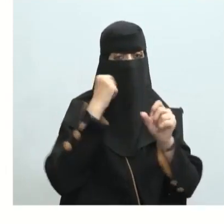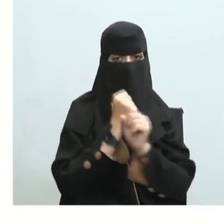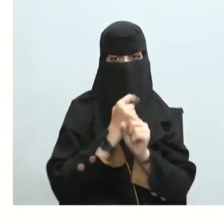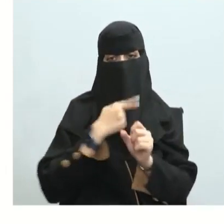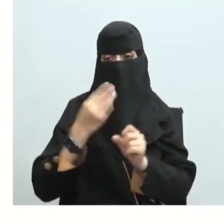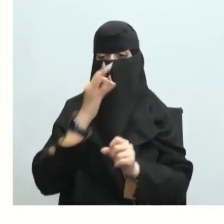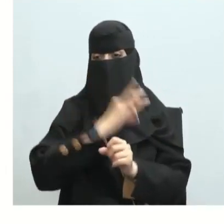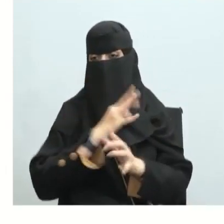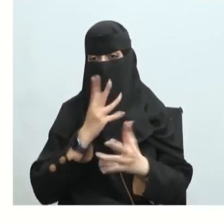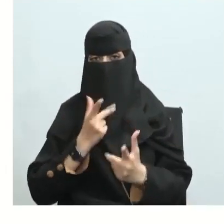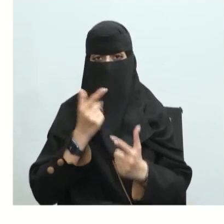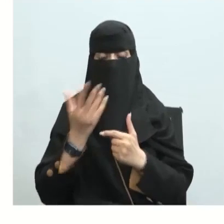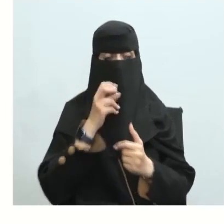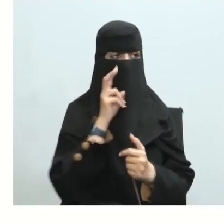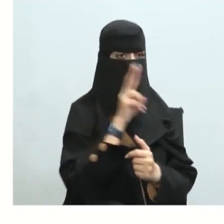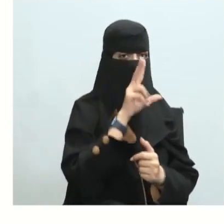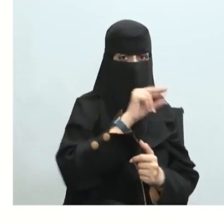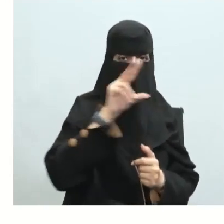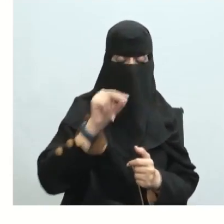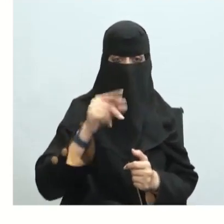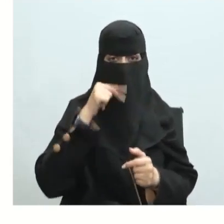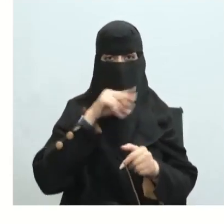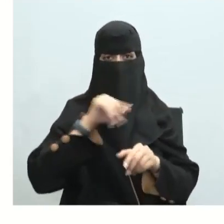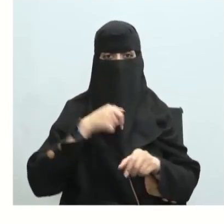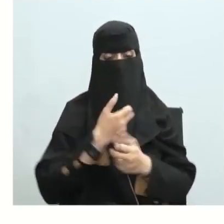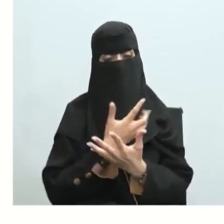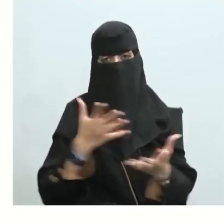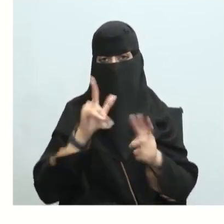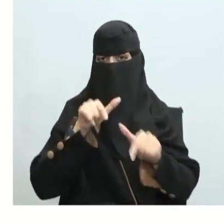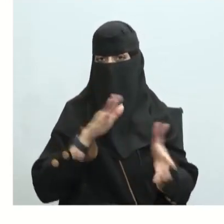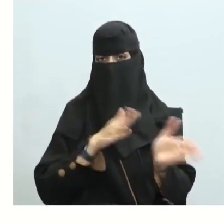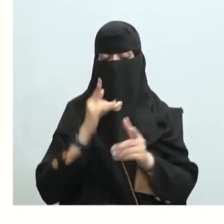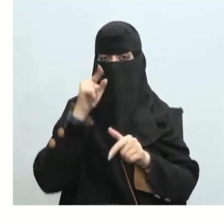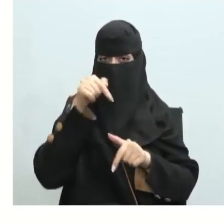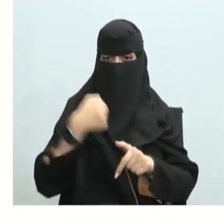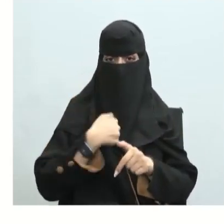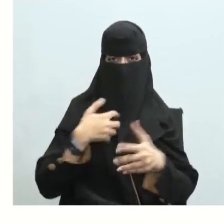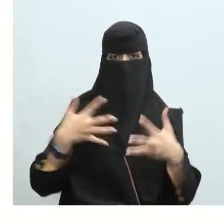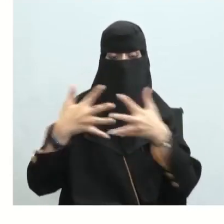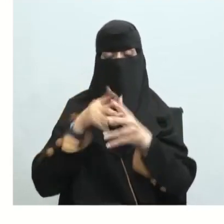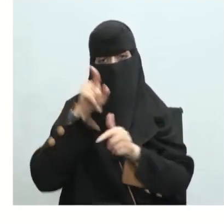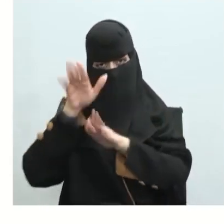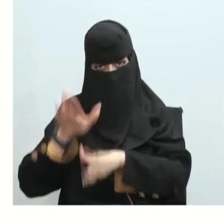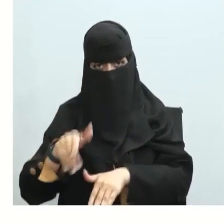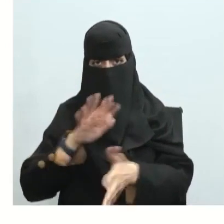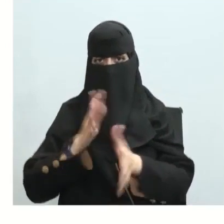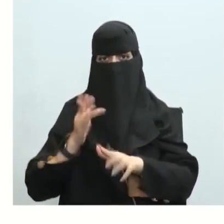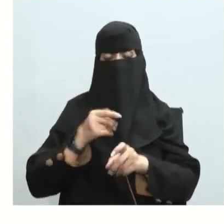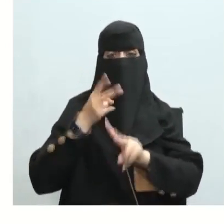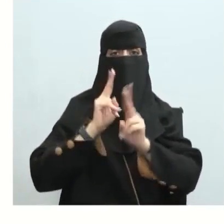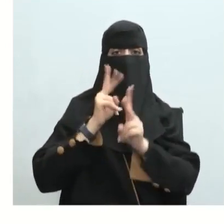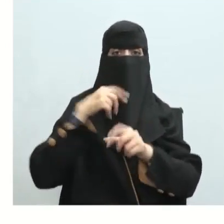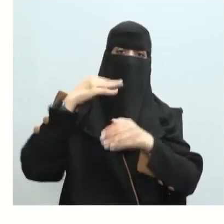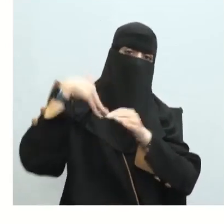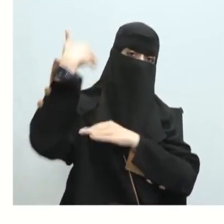ونتائجها انك تشاهد مثل هذا الحدث كثيرا وربما اتيحت لك الفرصه للمشاركه في بعض المناسبات